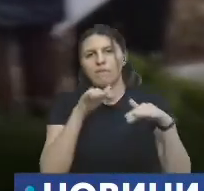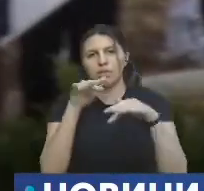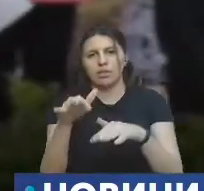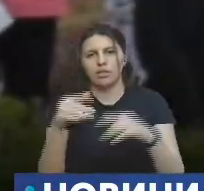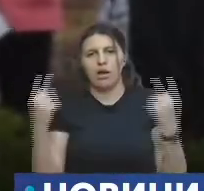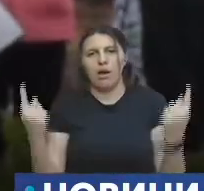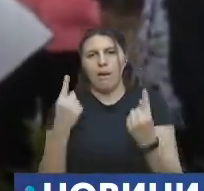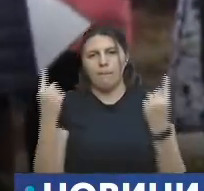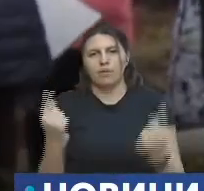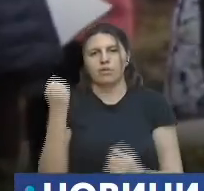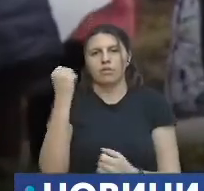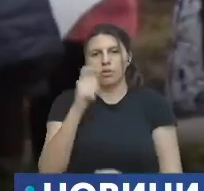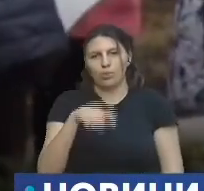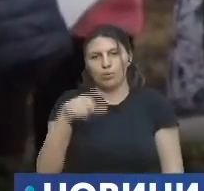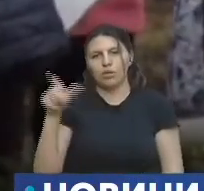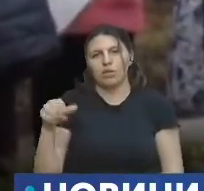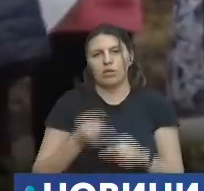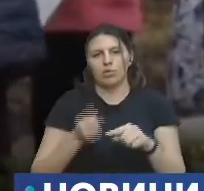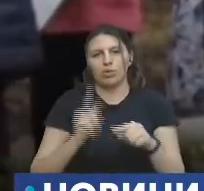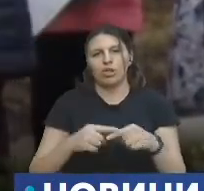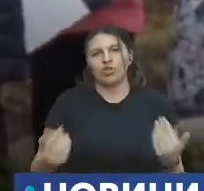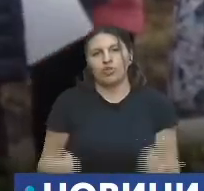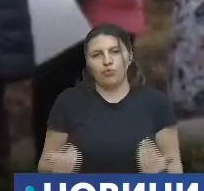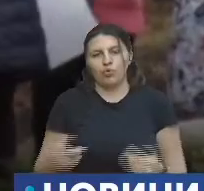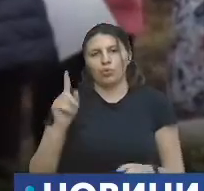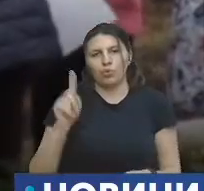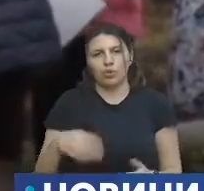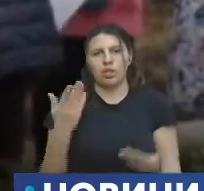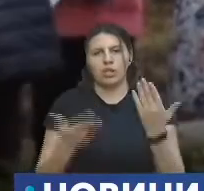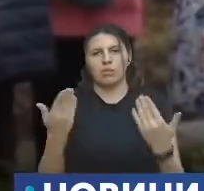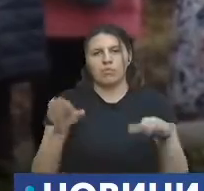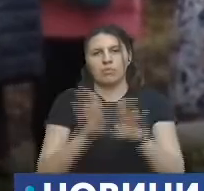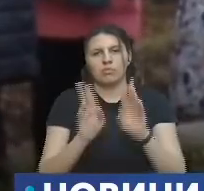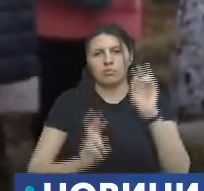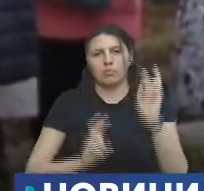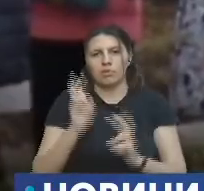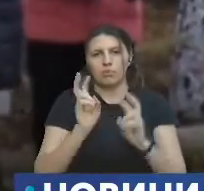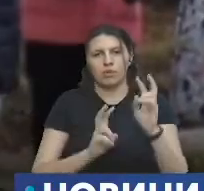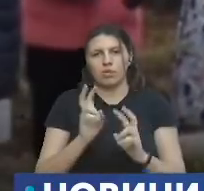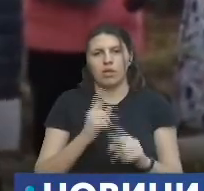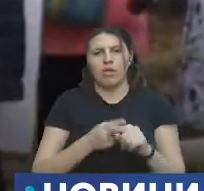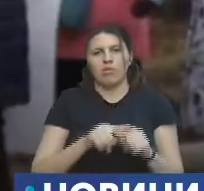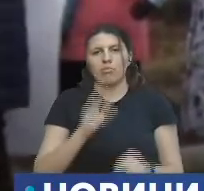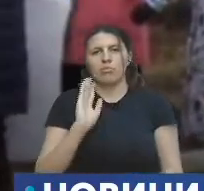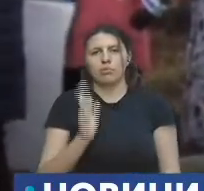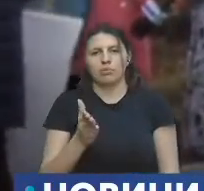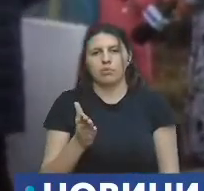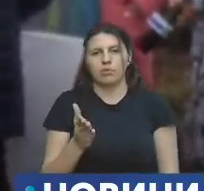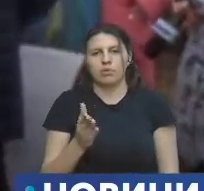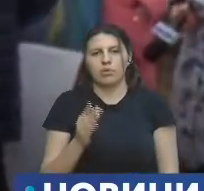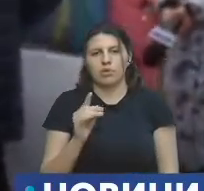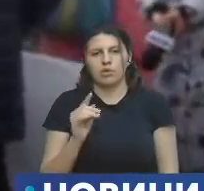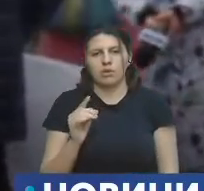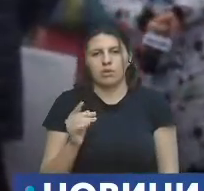звичайні люди, які живуть. Якщо, допустимо, підприємство закриється, то це буде